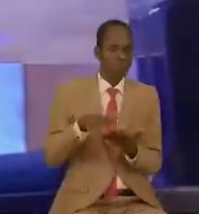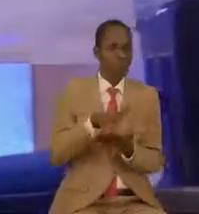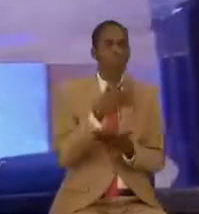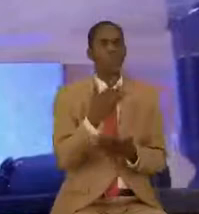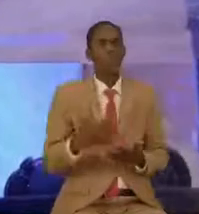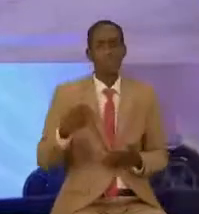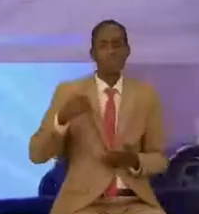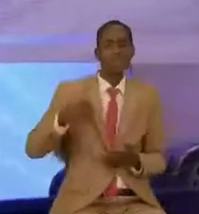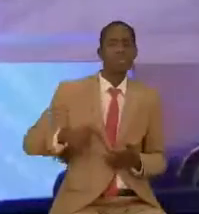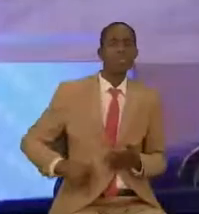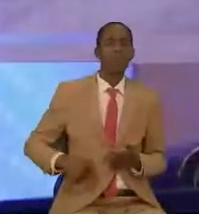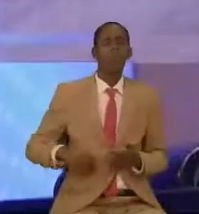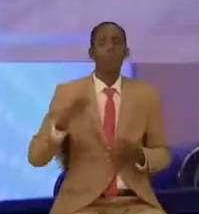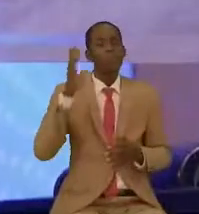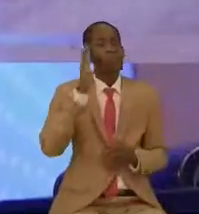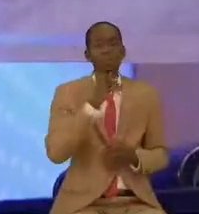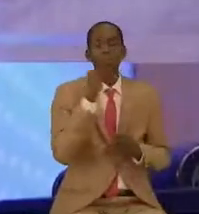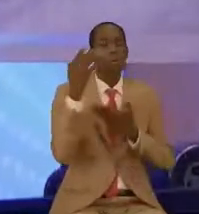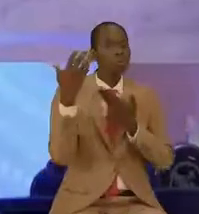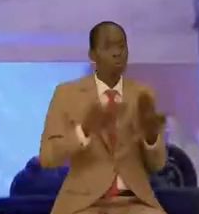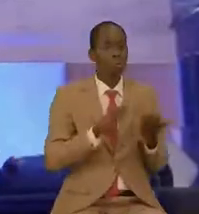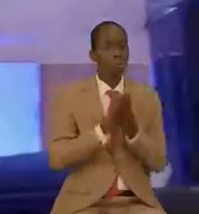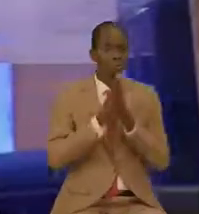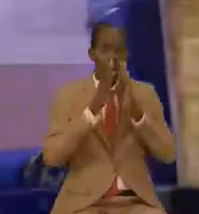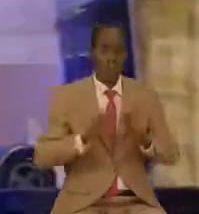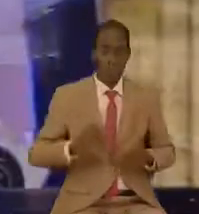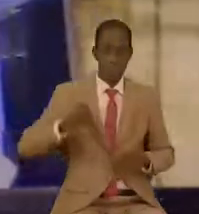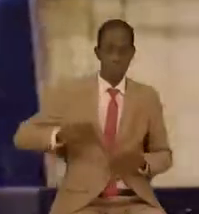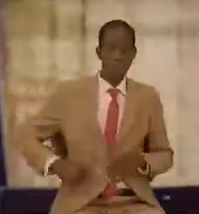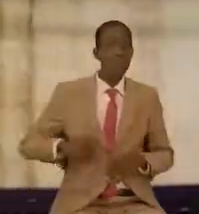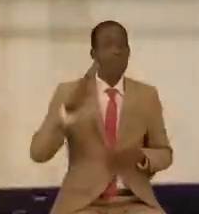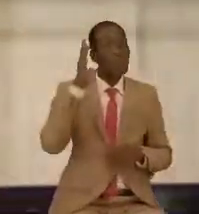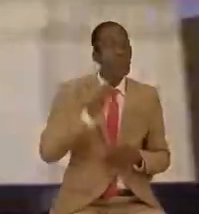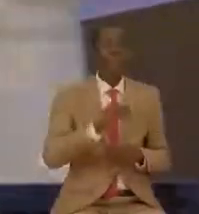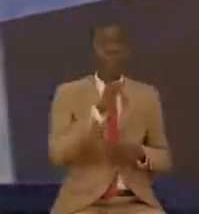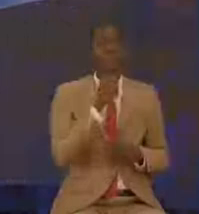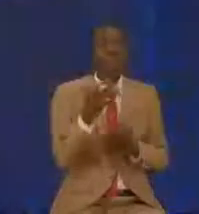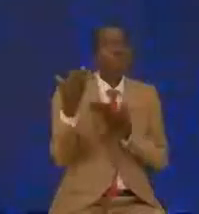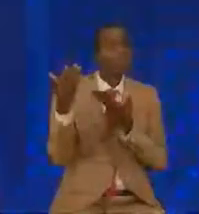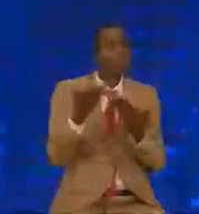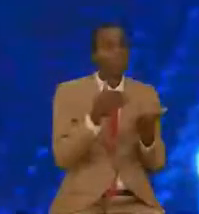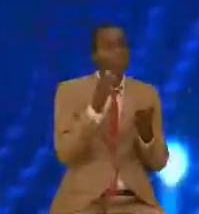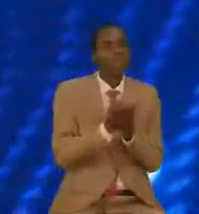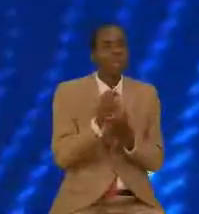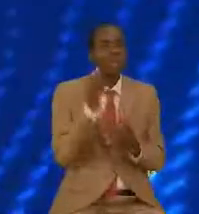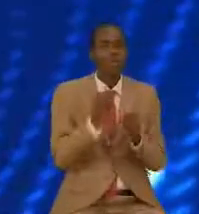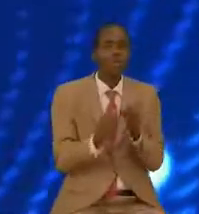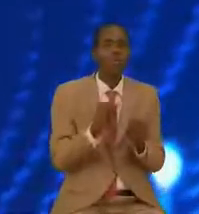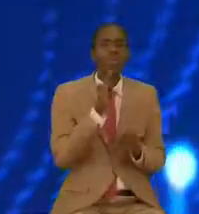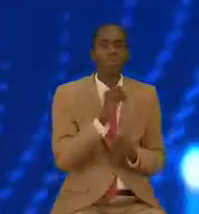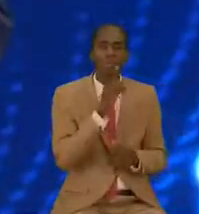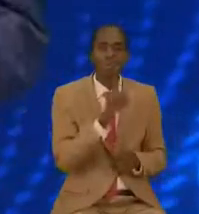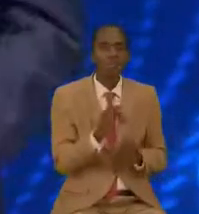La circoncision n'apporte pas la paix. La circoncision n'apporte pas ce qui est